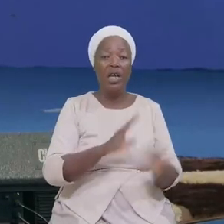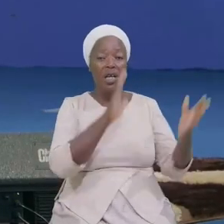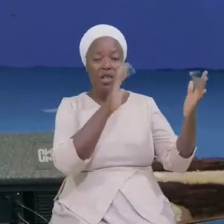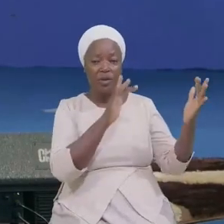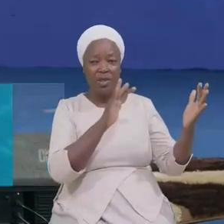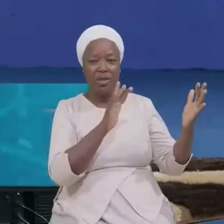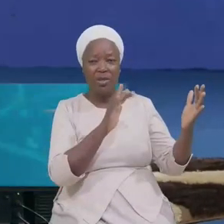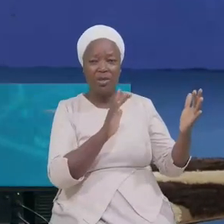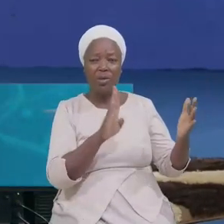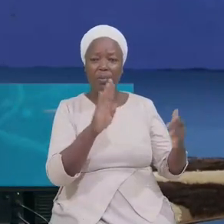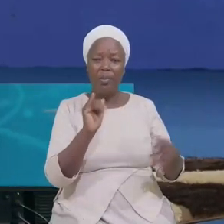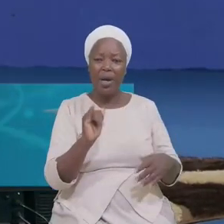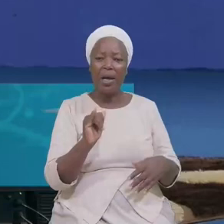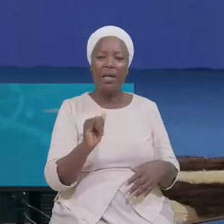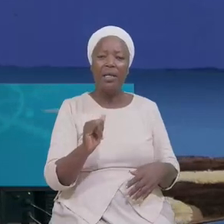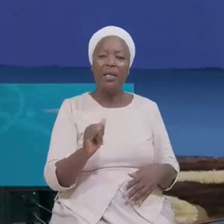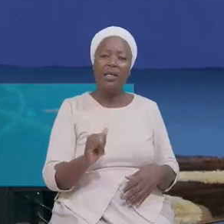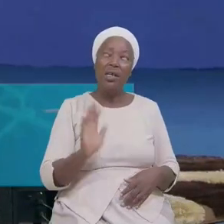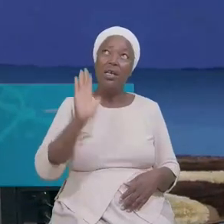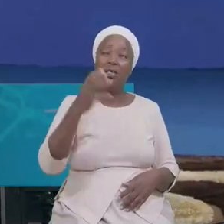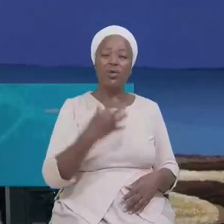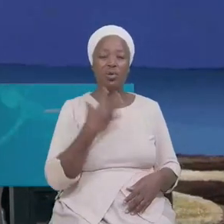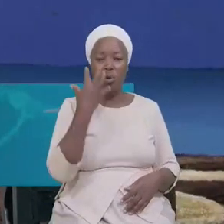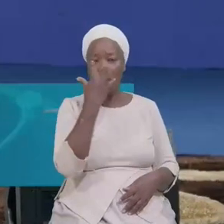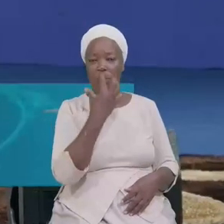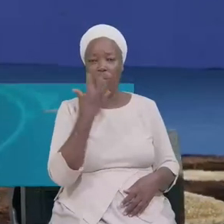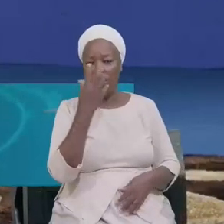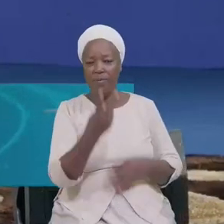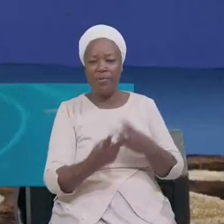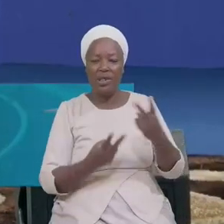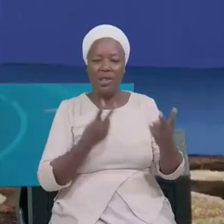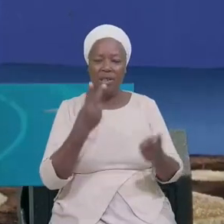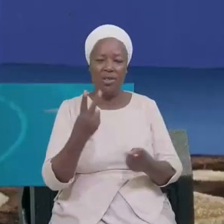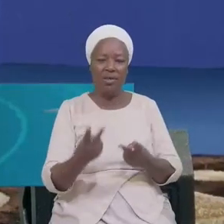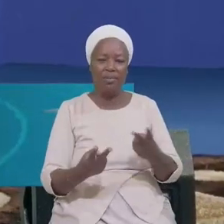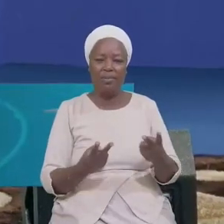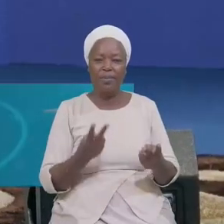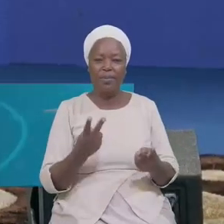nos espérances comblées par sa visitation glorieuse.